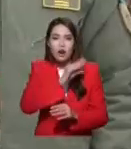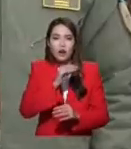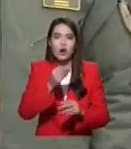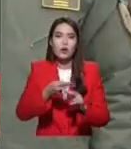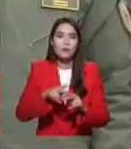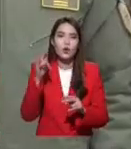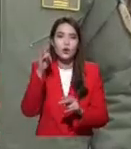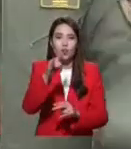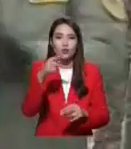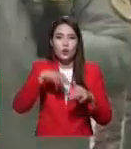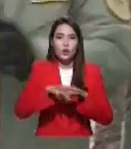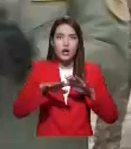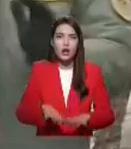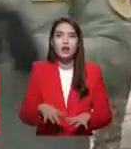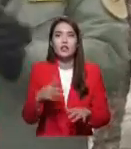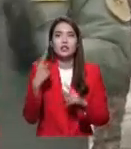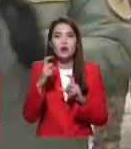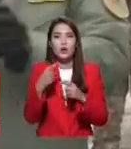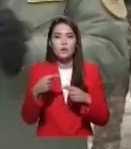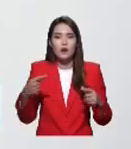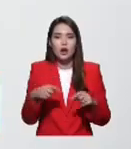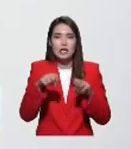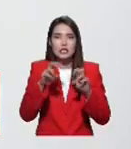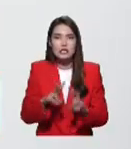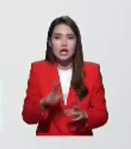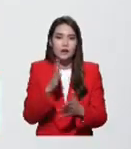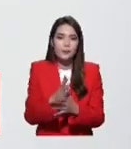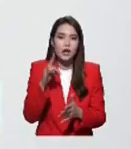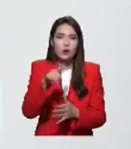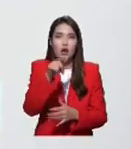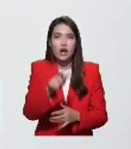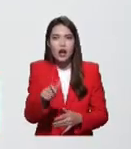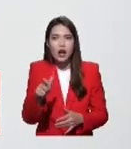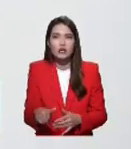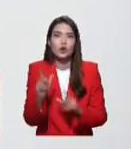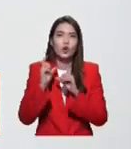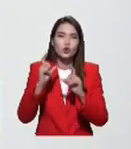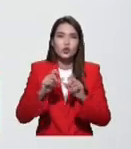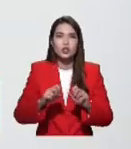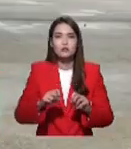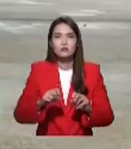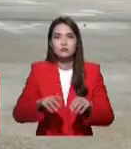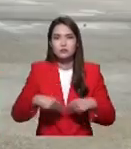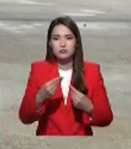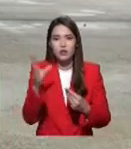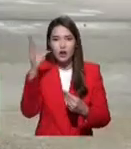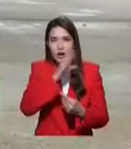ұшақ қону үшін де аса жер талғамайды. Негізінен ұшақ адам және жүк тасымалдауға арналған.